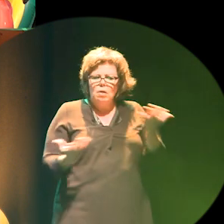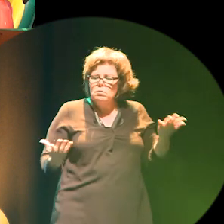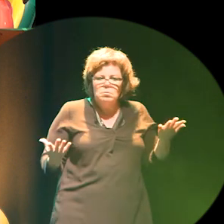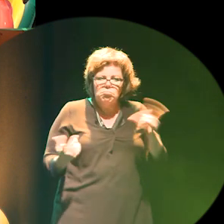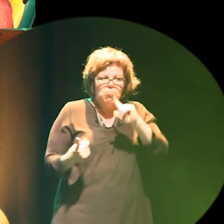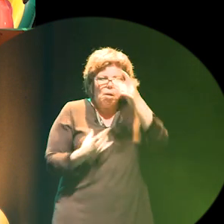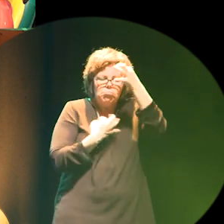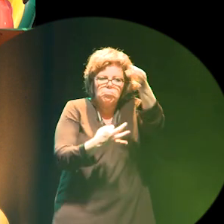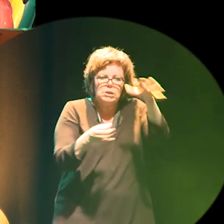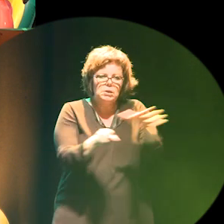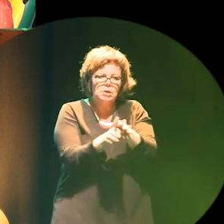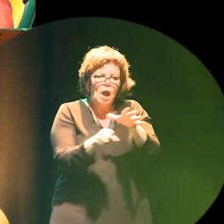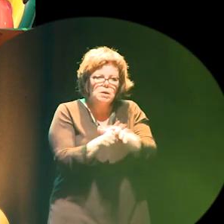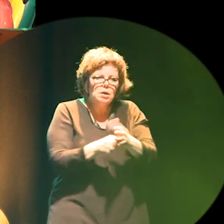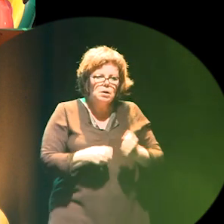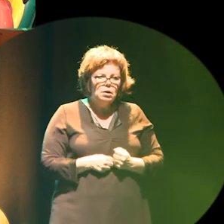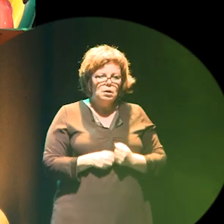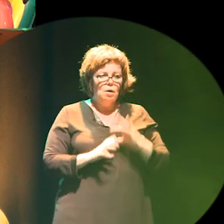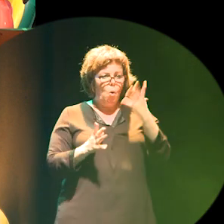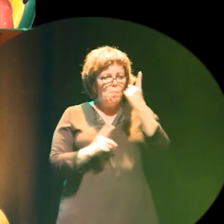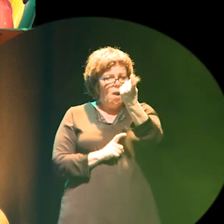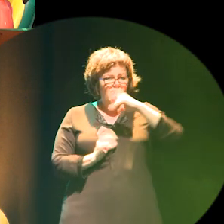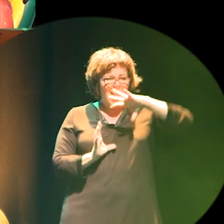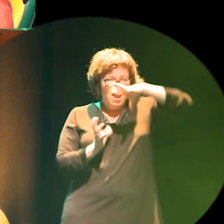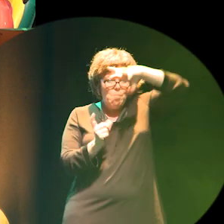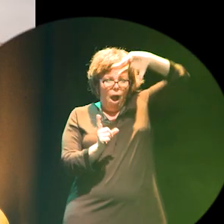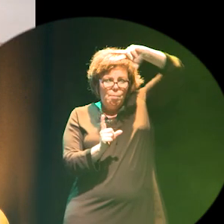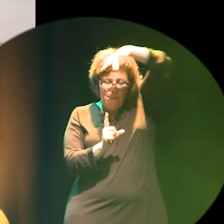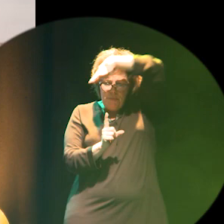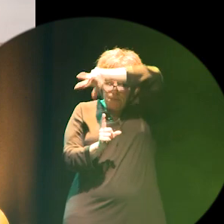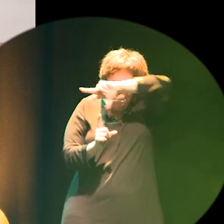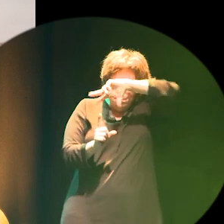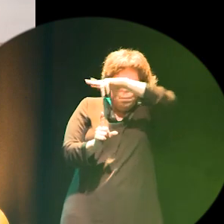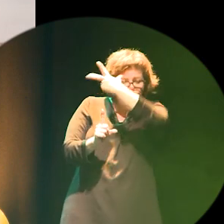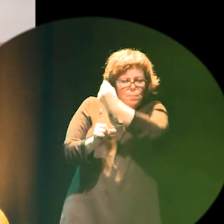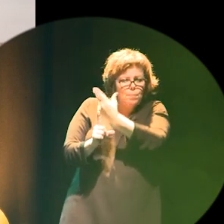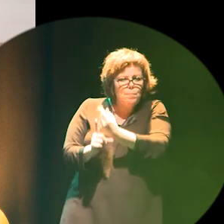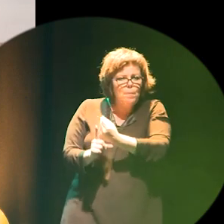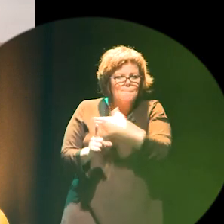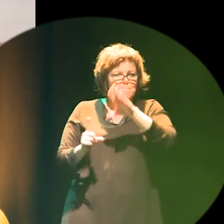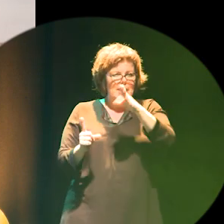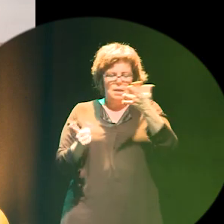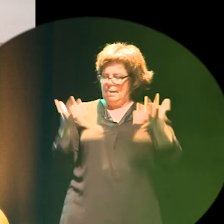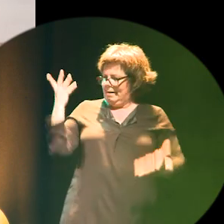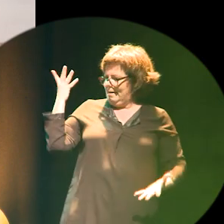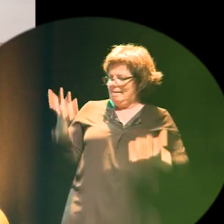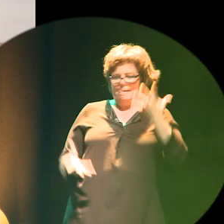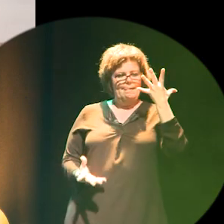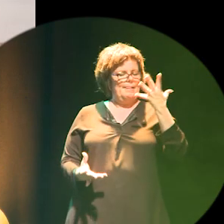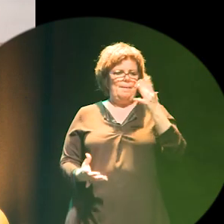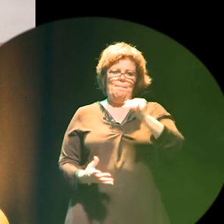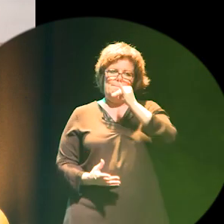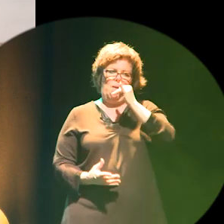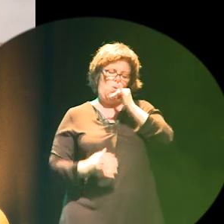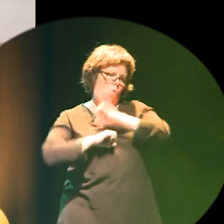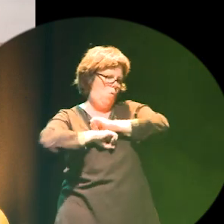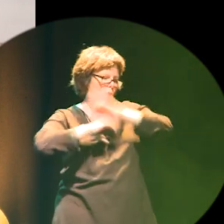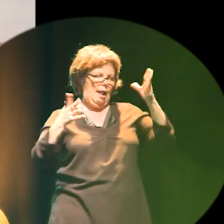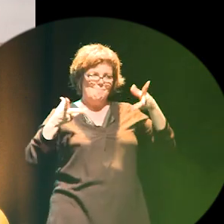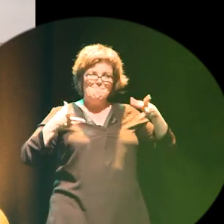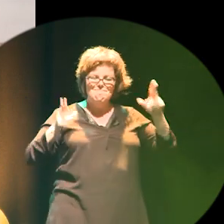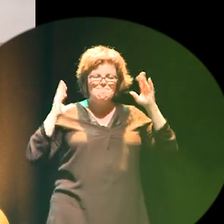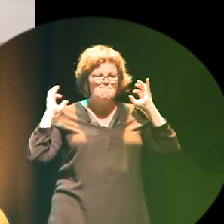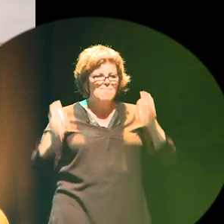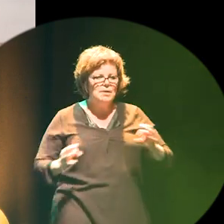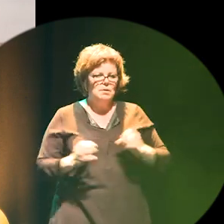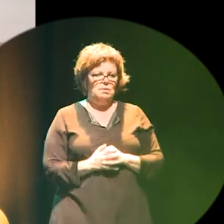prélèvements in situ, des images satellites de couleur de l'eau. Mais l'incertitude est là. Cette matière produite en surface est ensuite